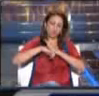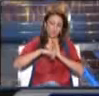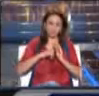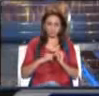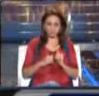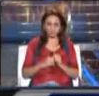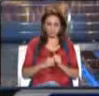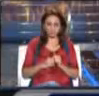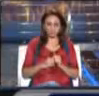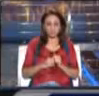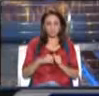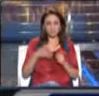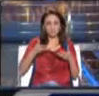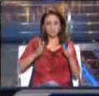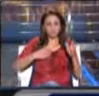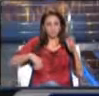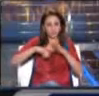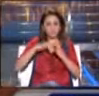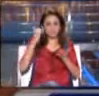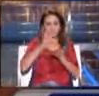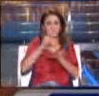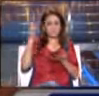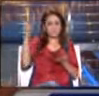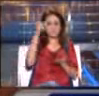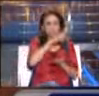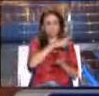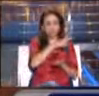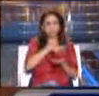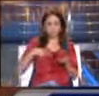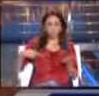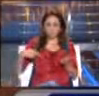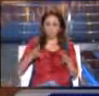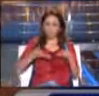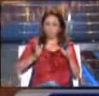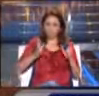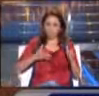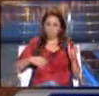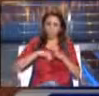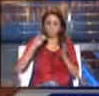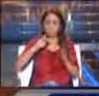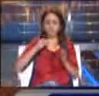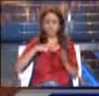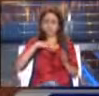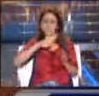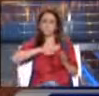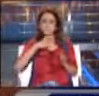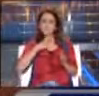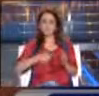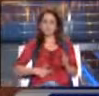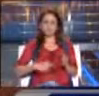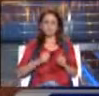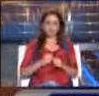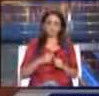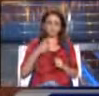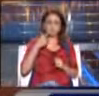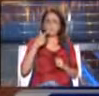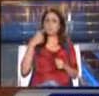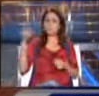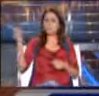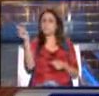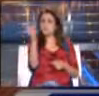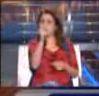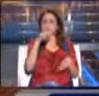ما زالت مسيسة، وما زال بعض المسؤولين في الدولة بيسيسوا كرة القدم لصالحهم الشخصي والمتاجرة بالشهداء والقصاص